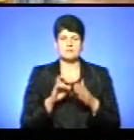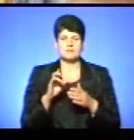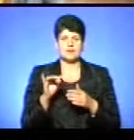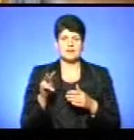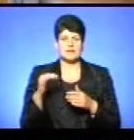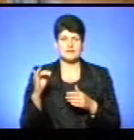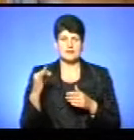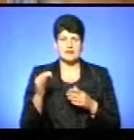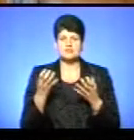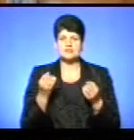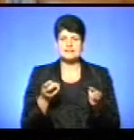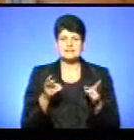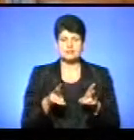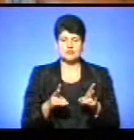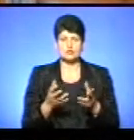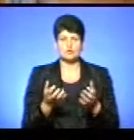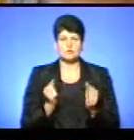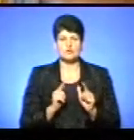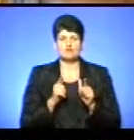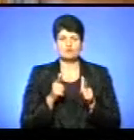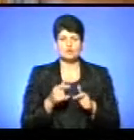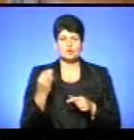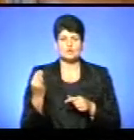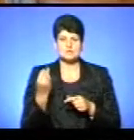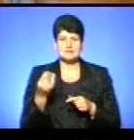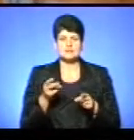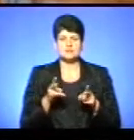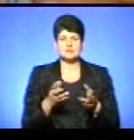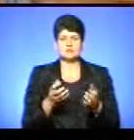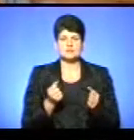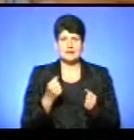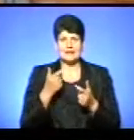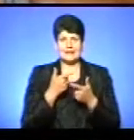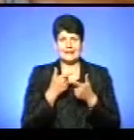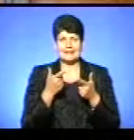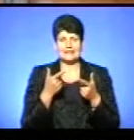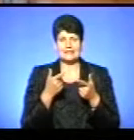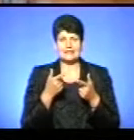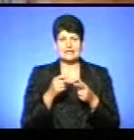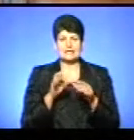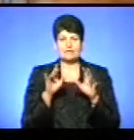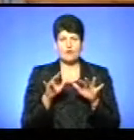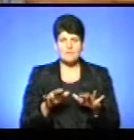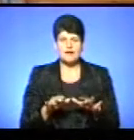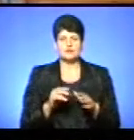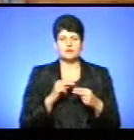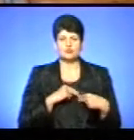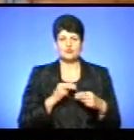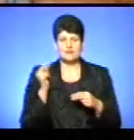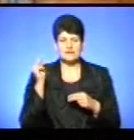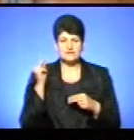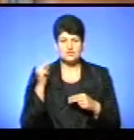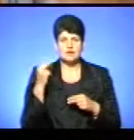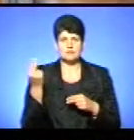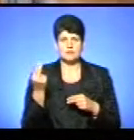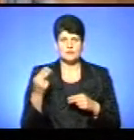нам залишилося отримати вступ до історії, залишилося отримати інформатика, трудове навчання, образотворче